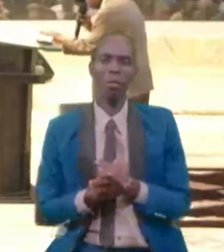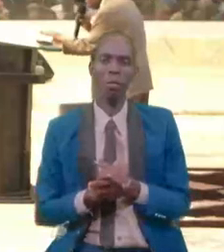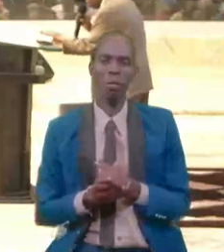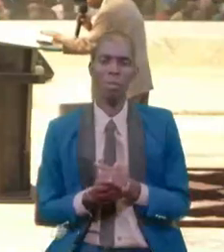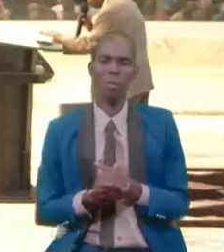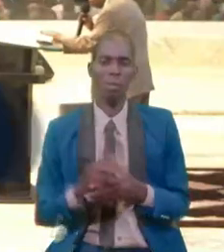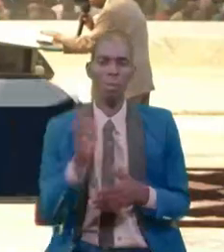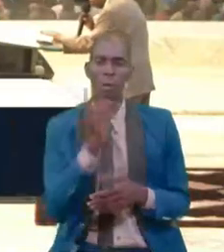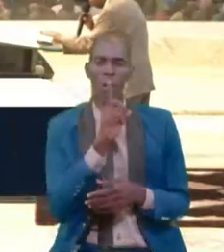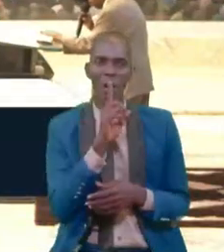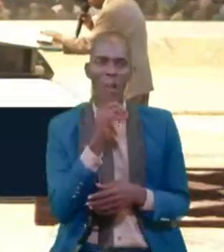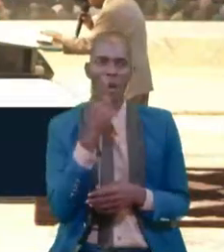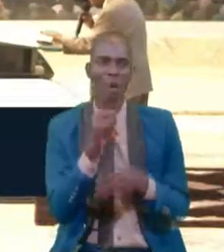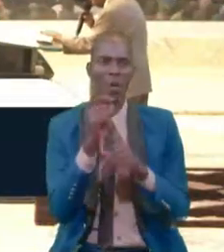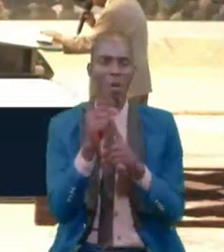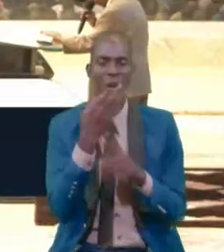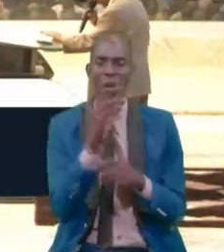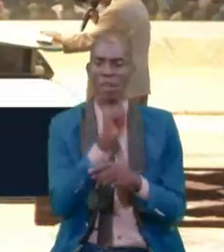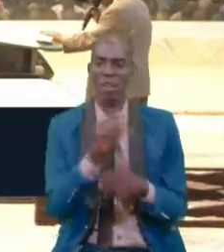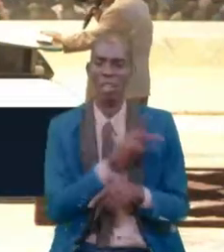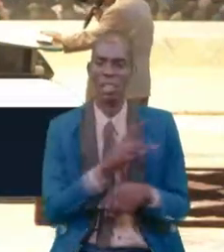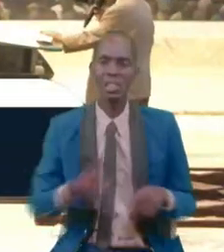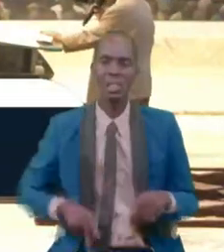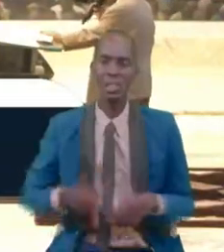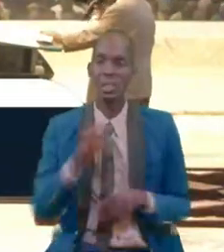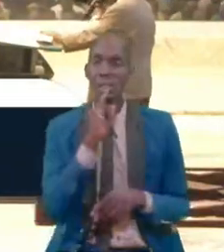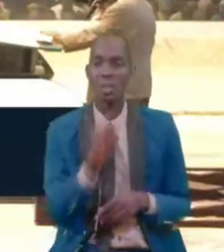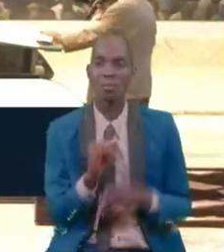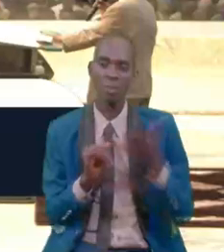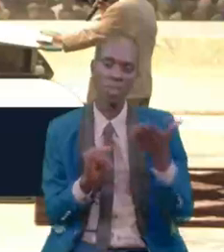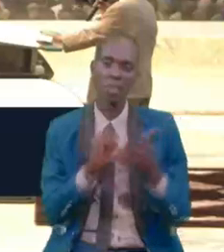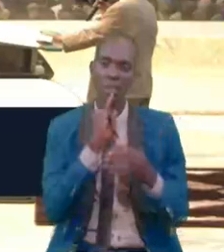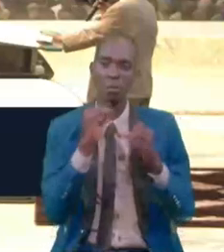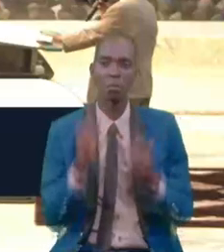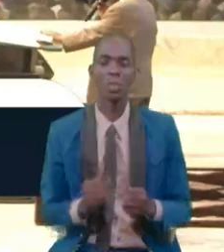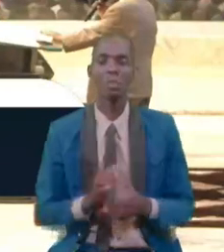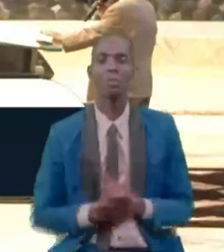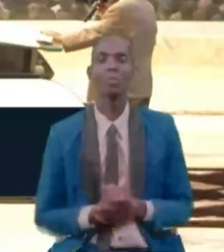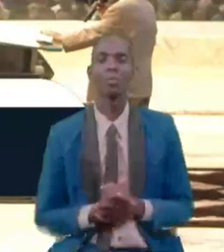Ecclésiaste 8, verset 4. Parce que la parole du roi est puissante,